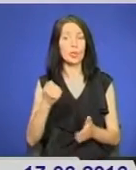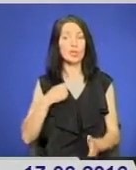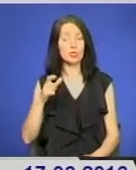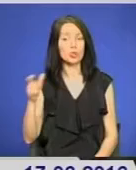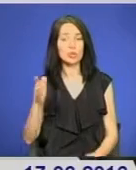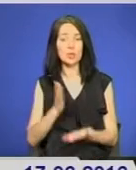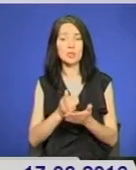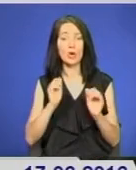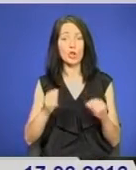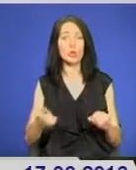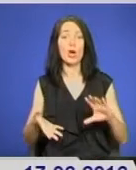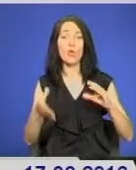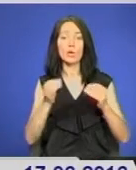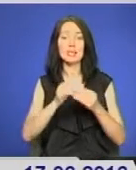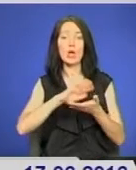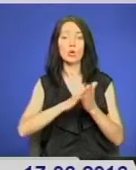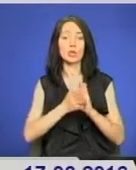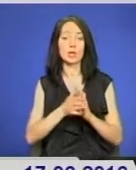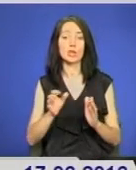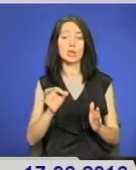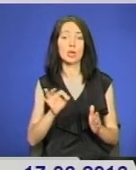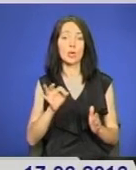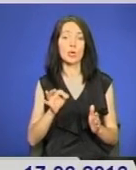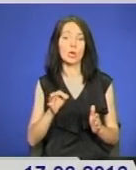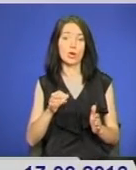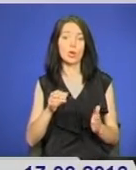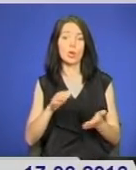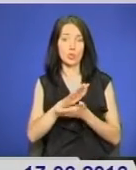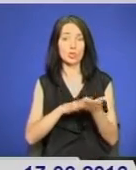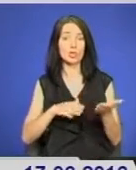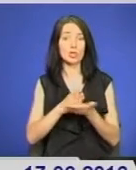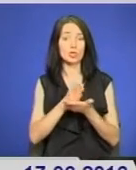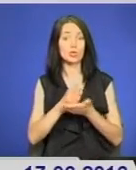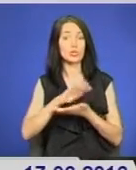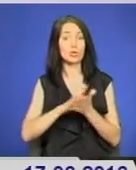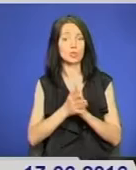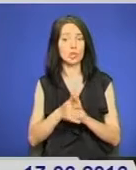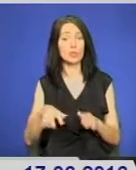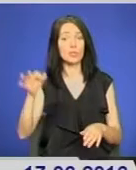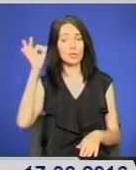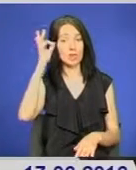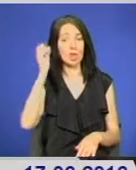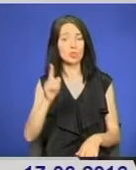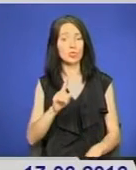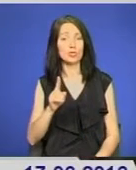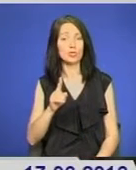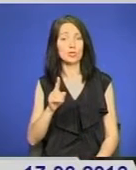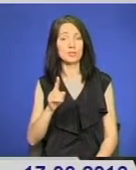мають право укласти контракт про проходження служби за контрактом. Нагадую, що